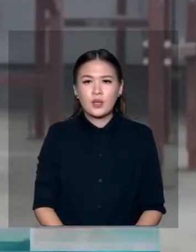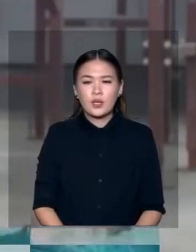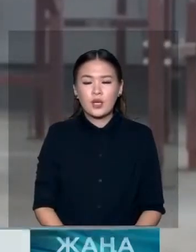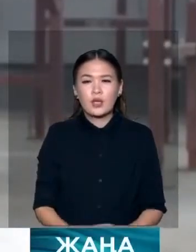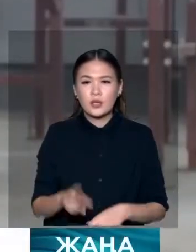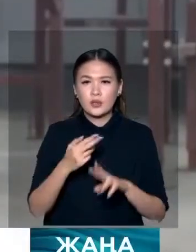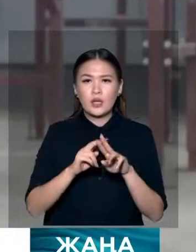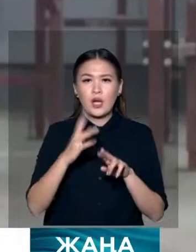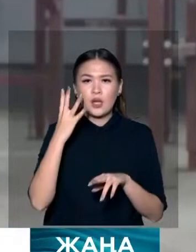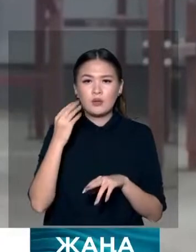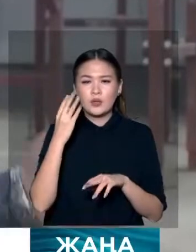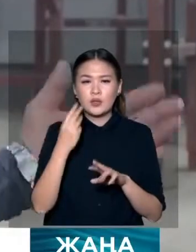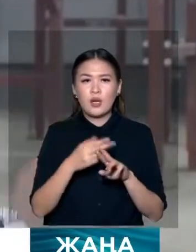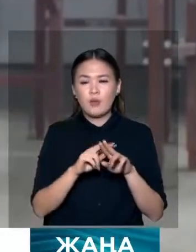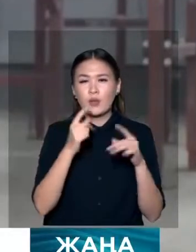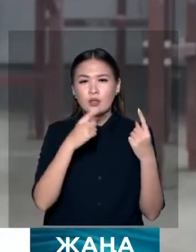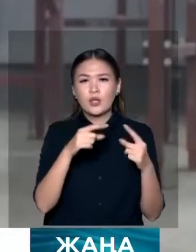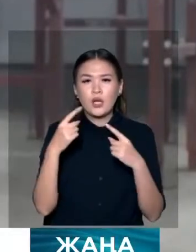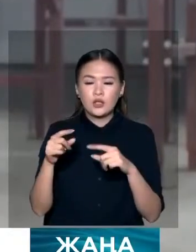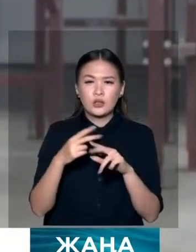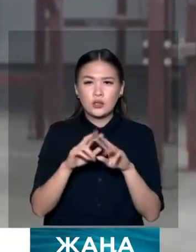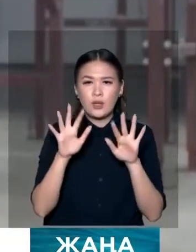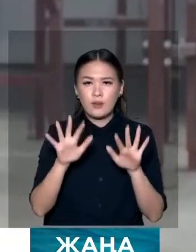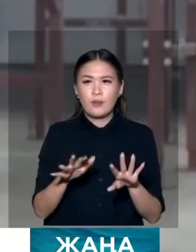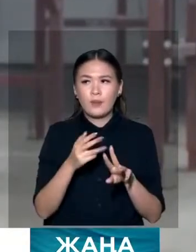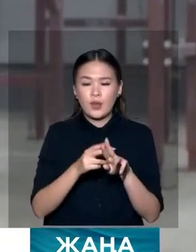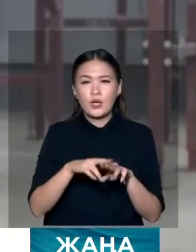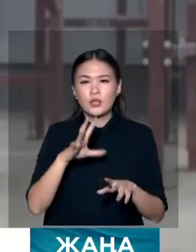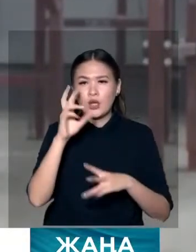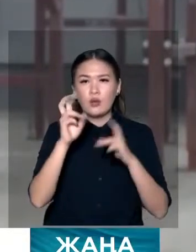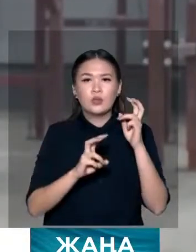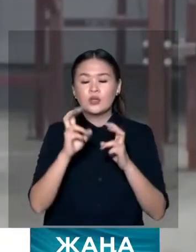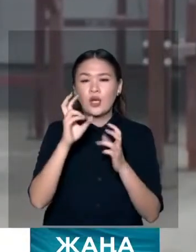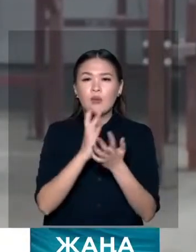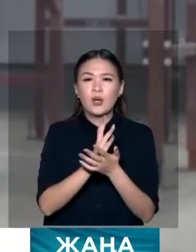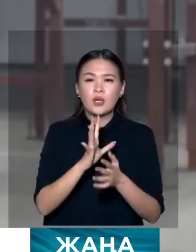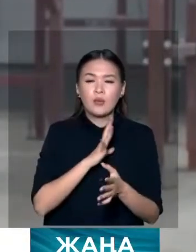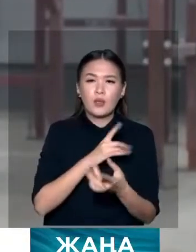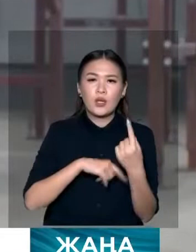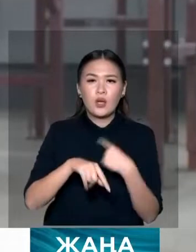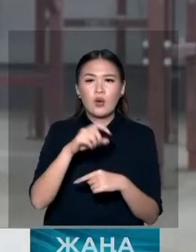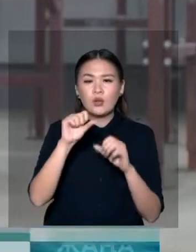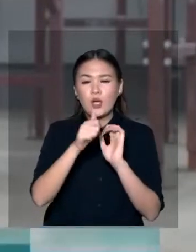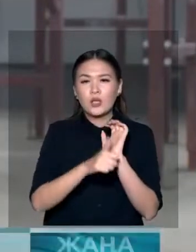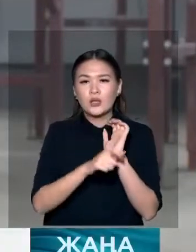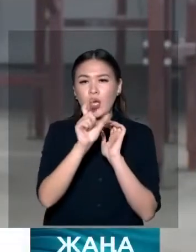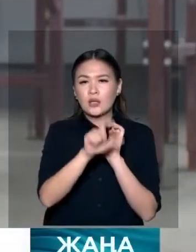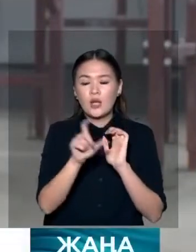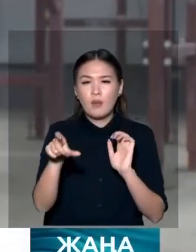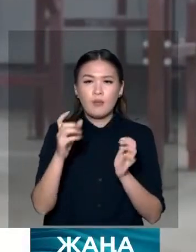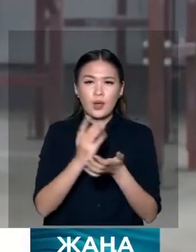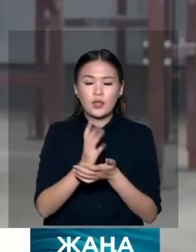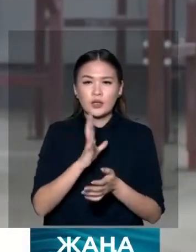Бұл дегеніміз Алматыда және басқа қалаларда қолмен сұрыптайтын зауыттар бар. Ал мына кәсіпорында тек 16 адам ғана жұмыс істейді. Егер